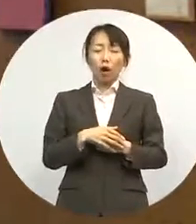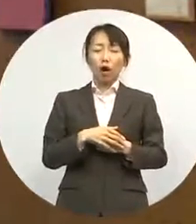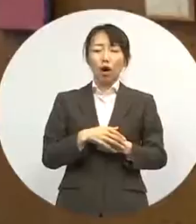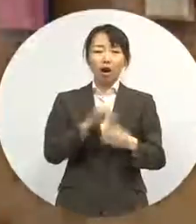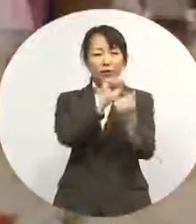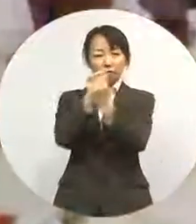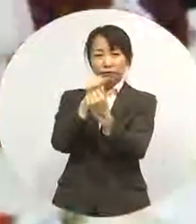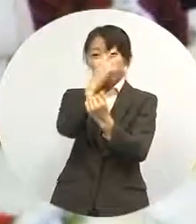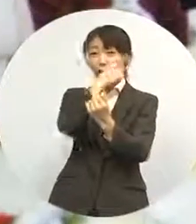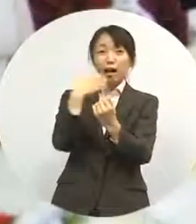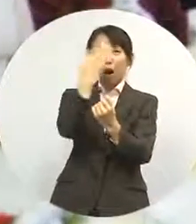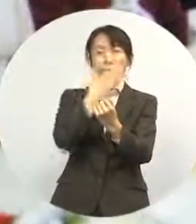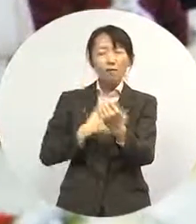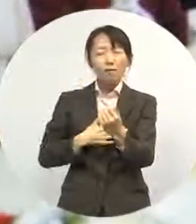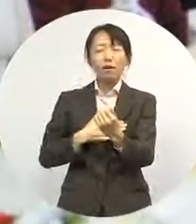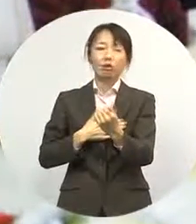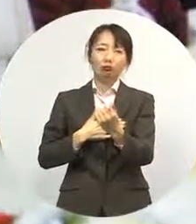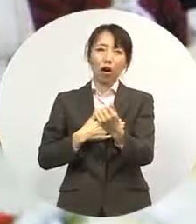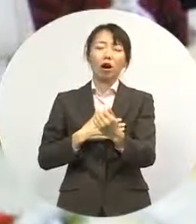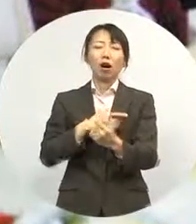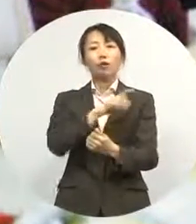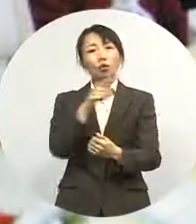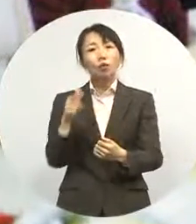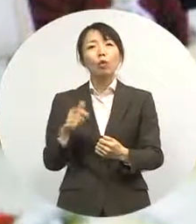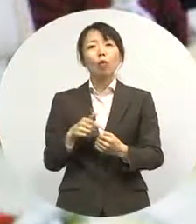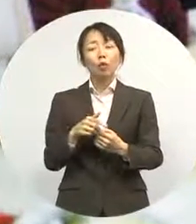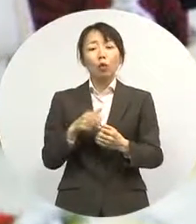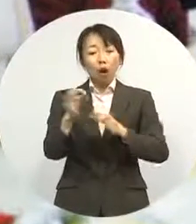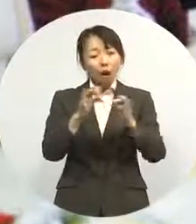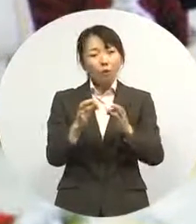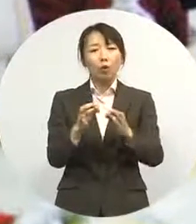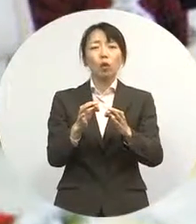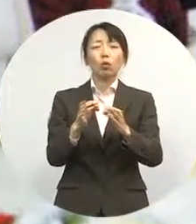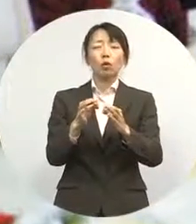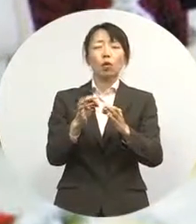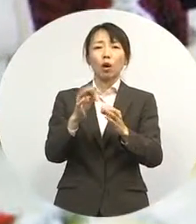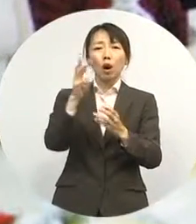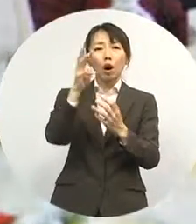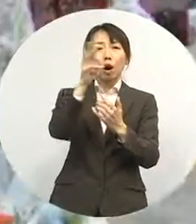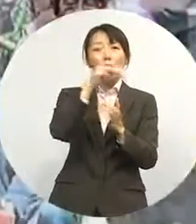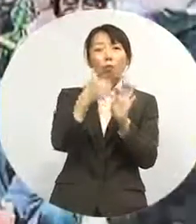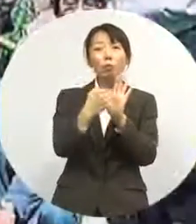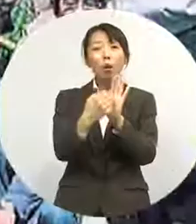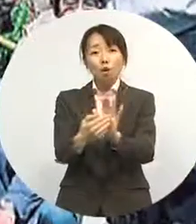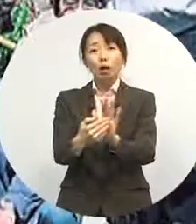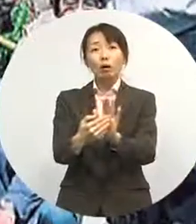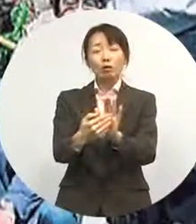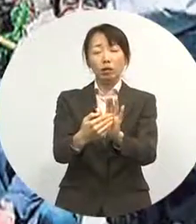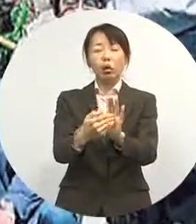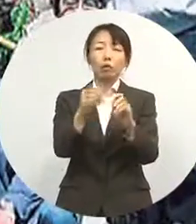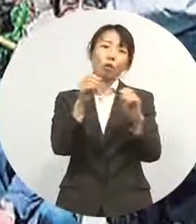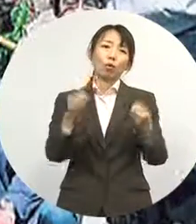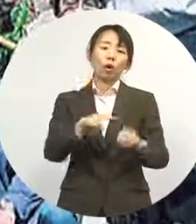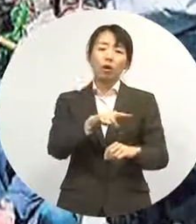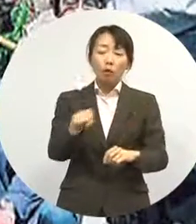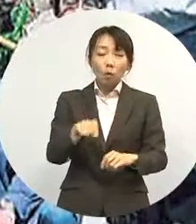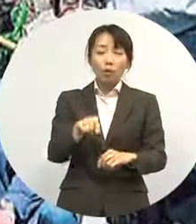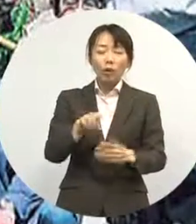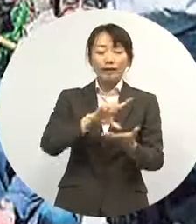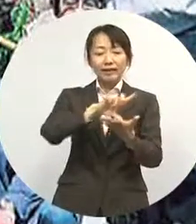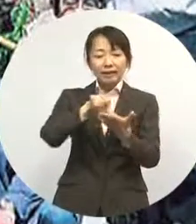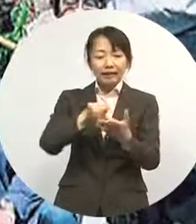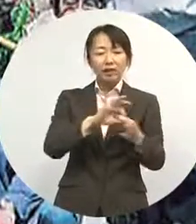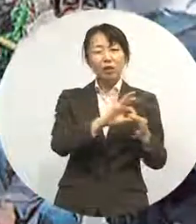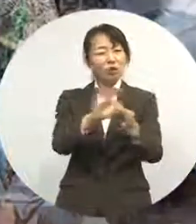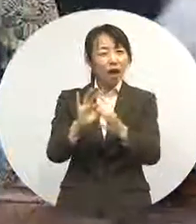りになるとか、そういったことがいろんな面でですね、介護の問題でも防災問題でもですね、みんな地域のつながりが必